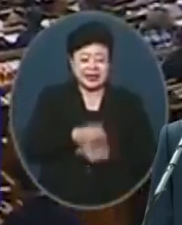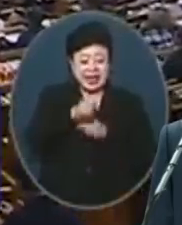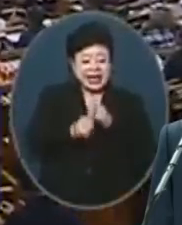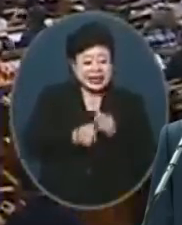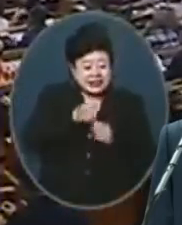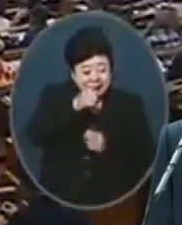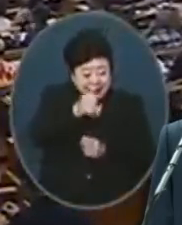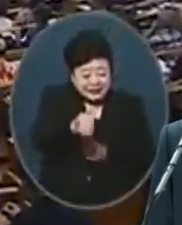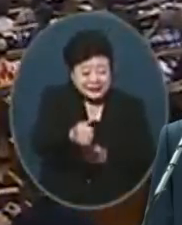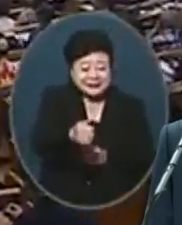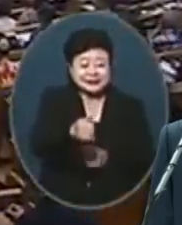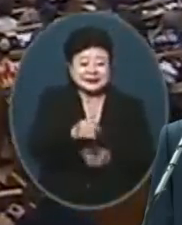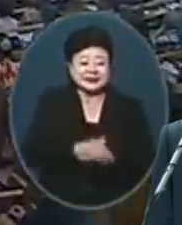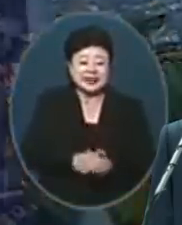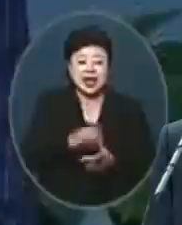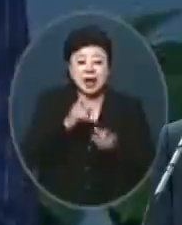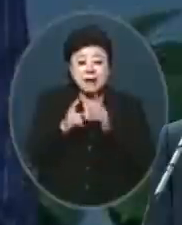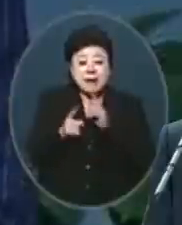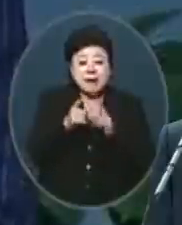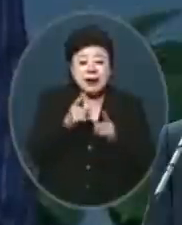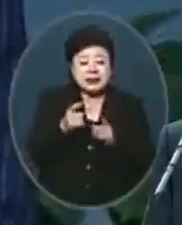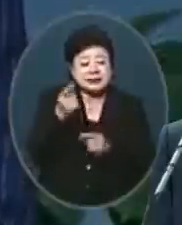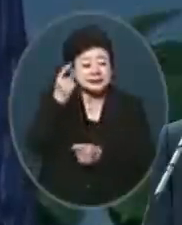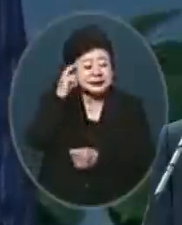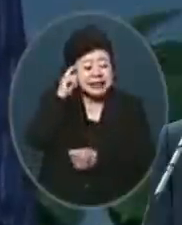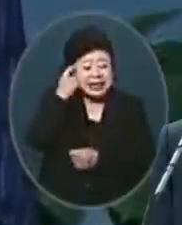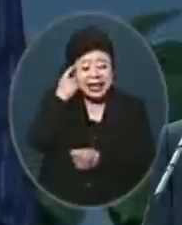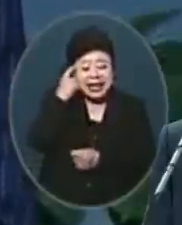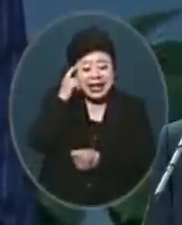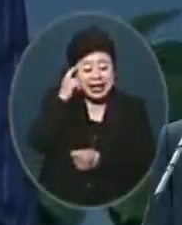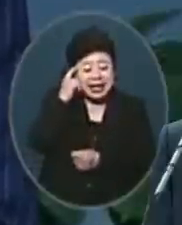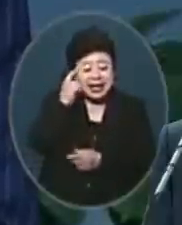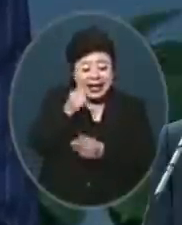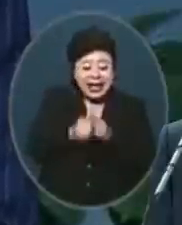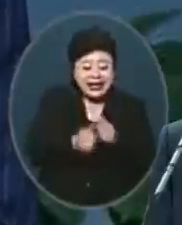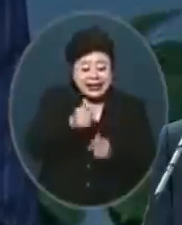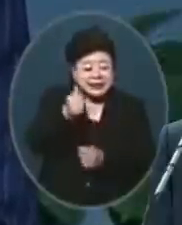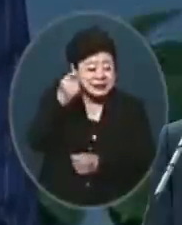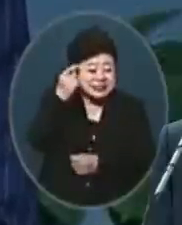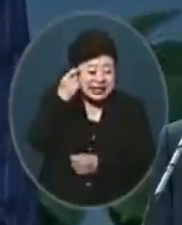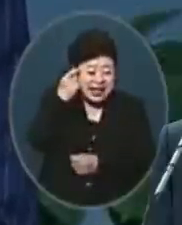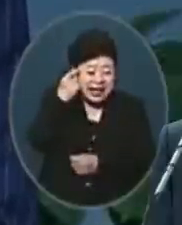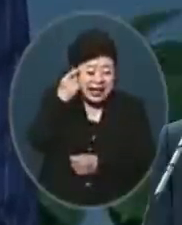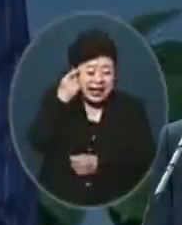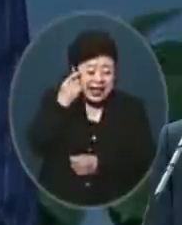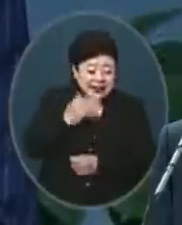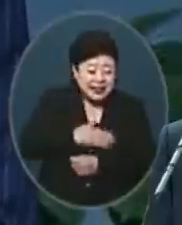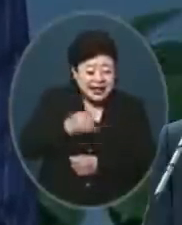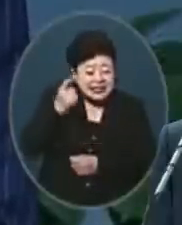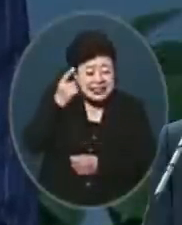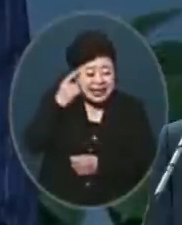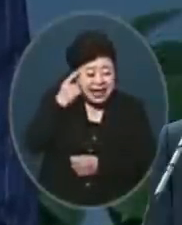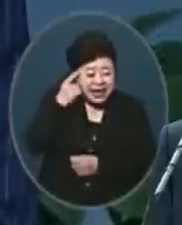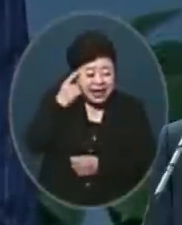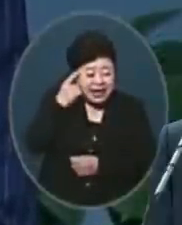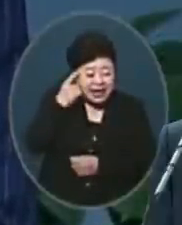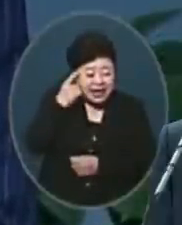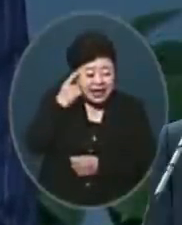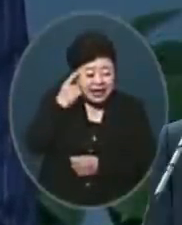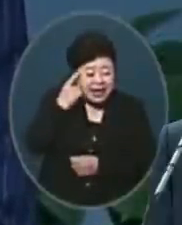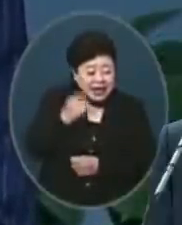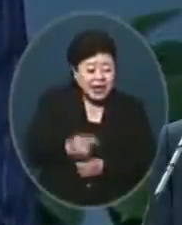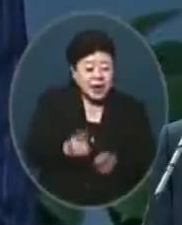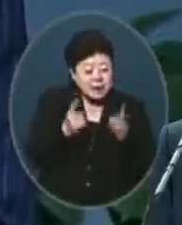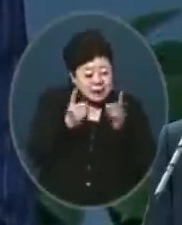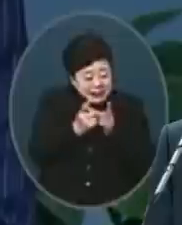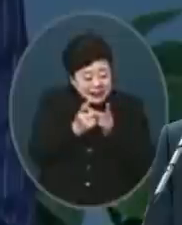하나님의 말씀은 하나님의 생각인데 하나님의 생각을 나의 생각하고 접촉을